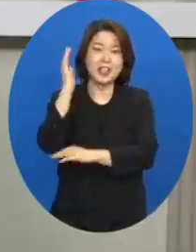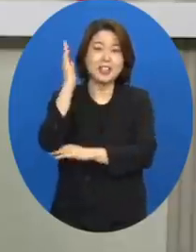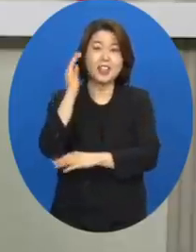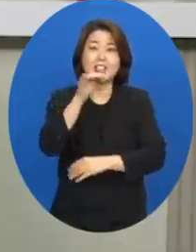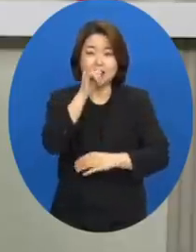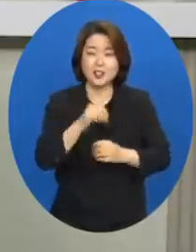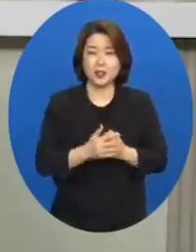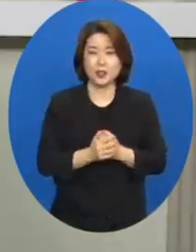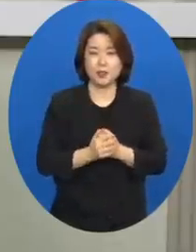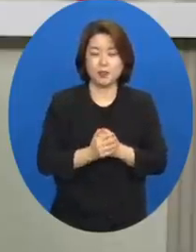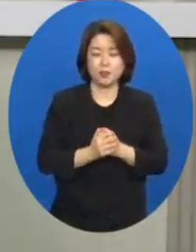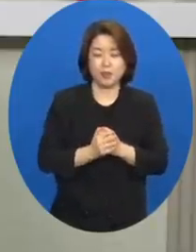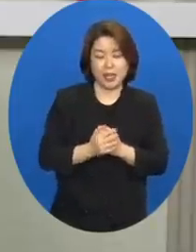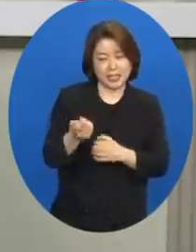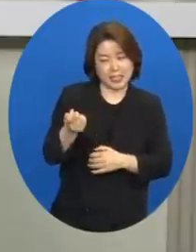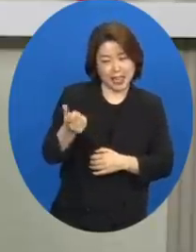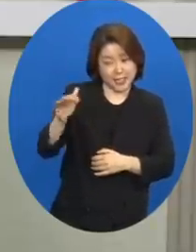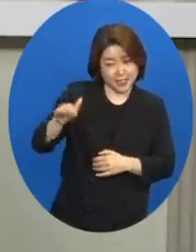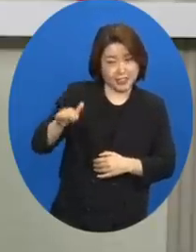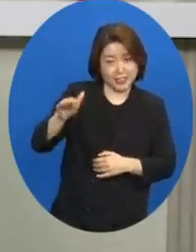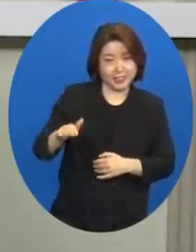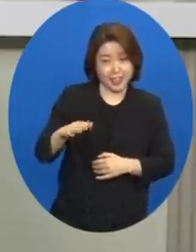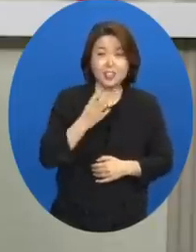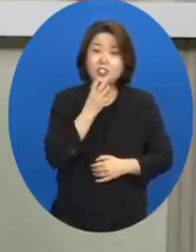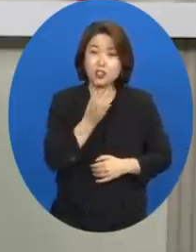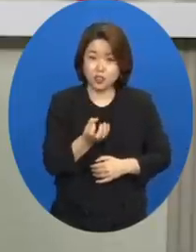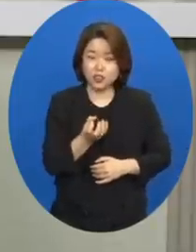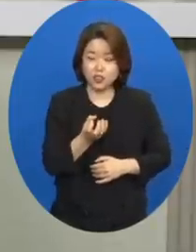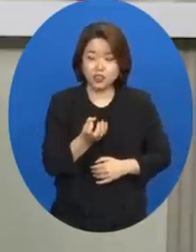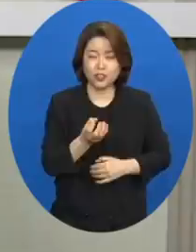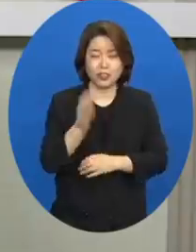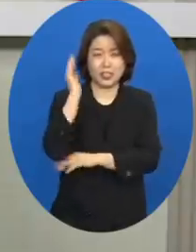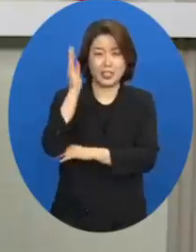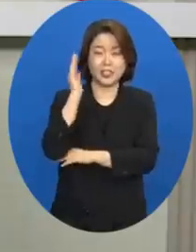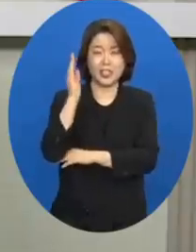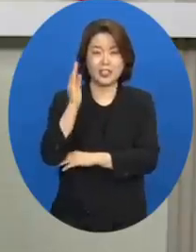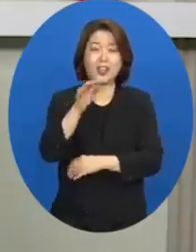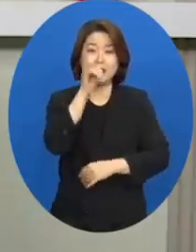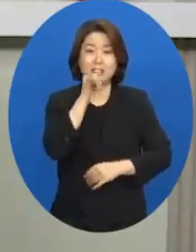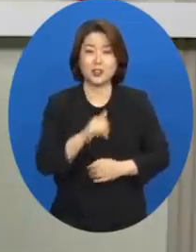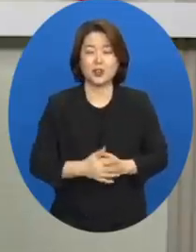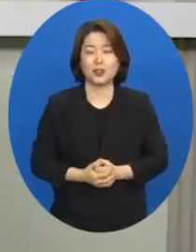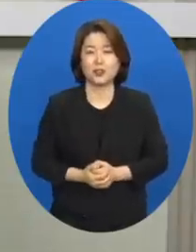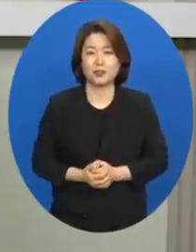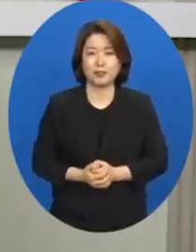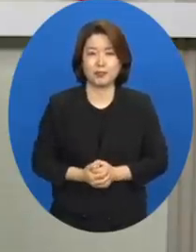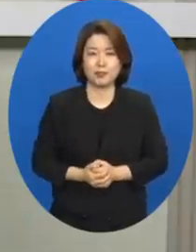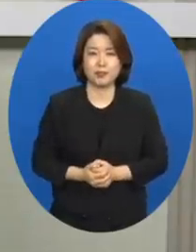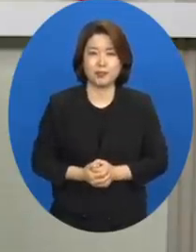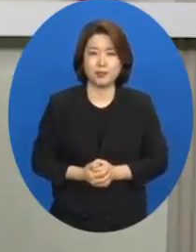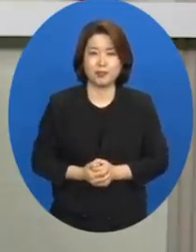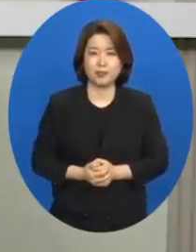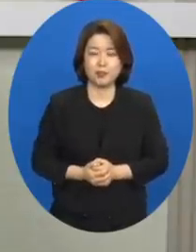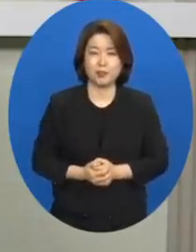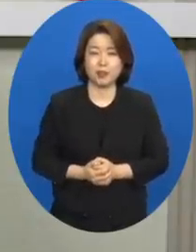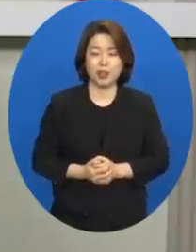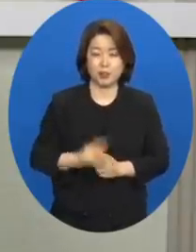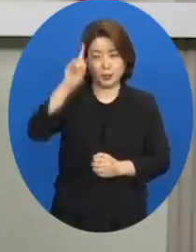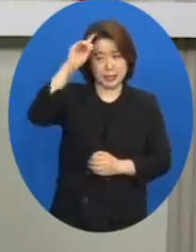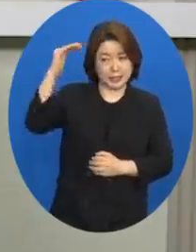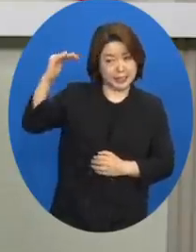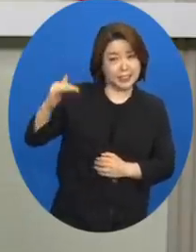작은 유대 2 리틀 주라고 하는 그런 이야기가 있습니다 아주 키가